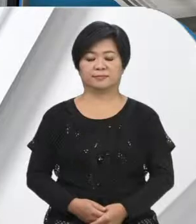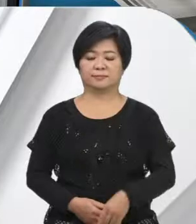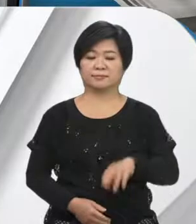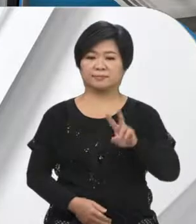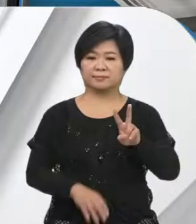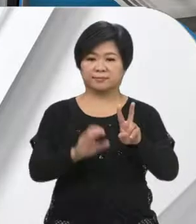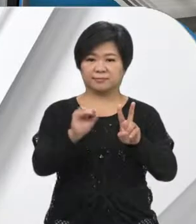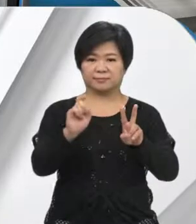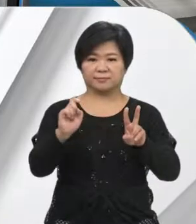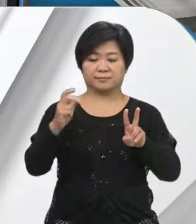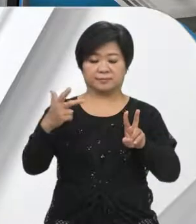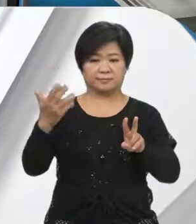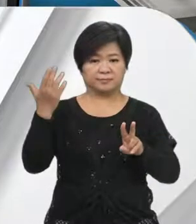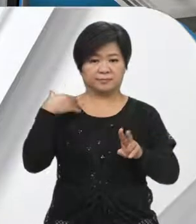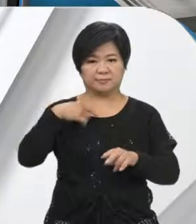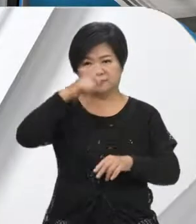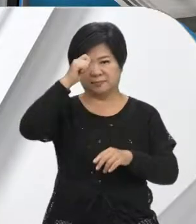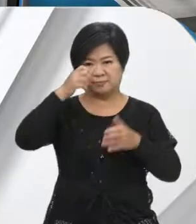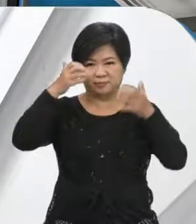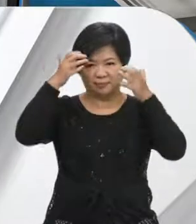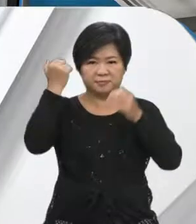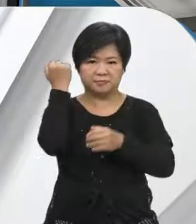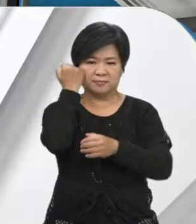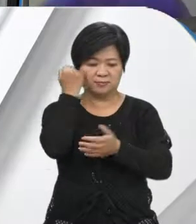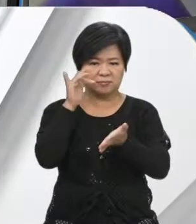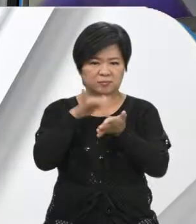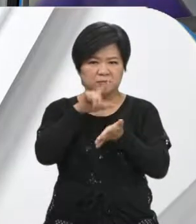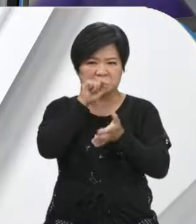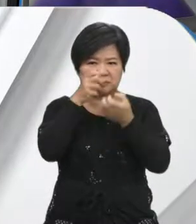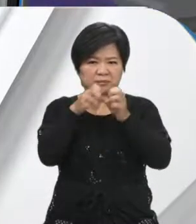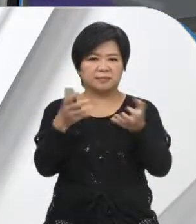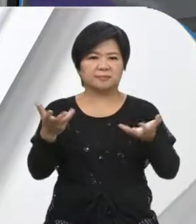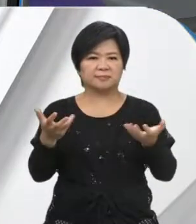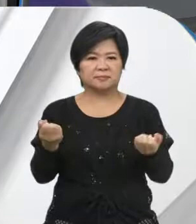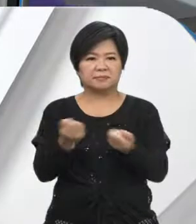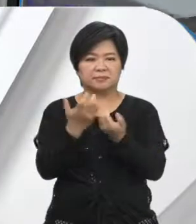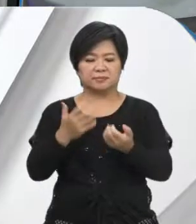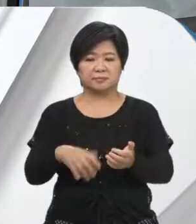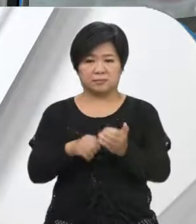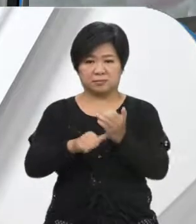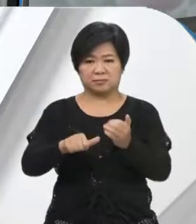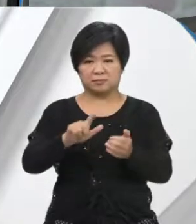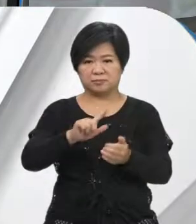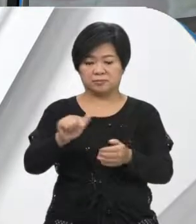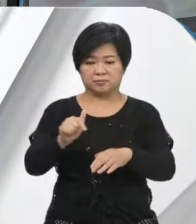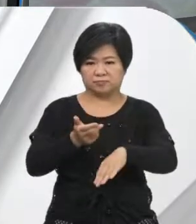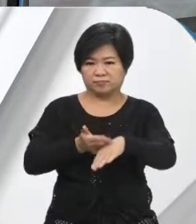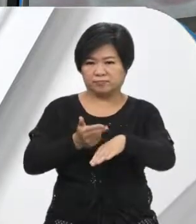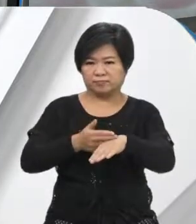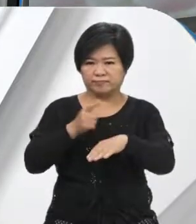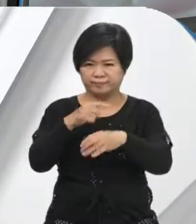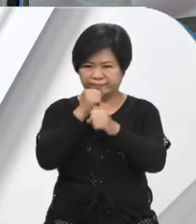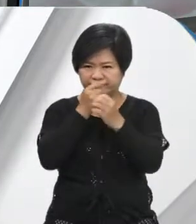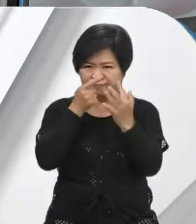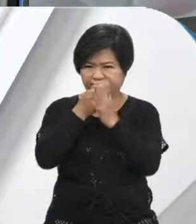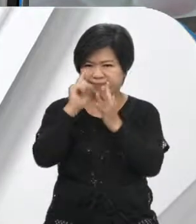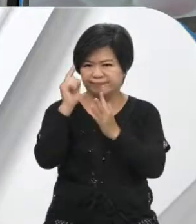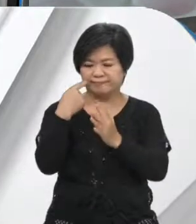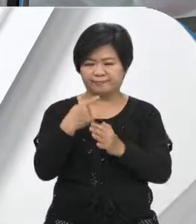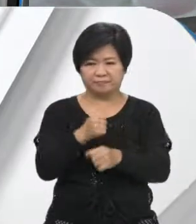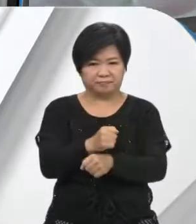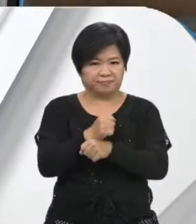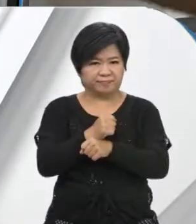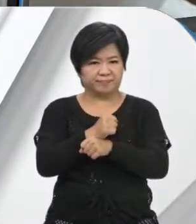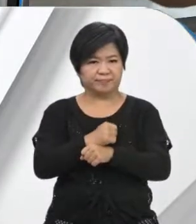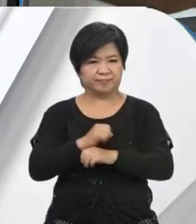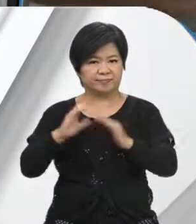宜兰最近爆发大雨时，又突盖伦事件，大雨时政府政策法果然被变作焦点。国家卫生研究院